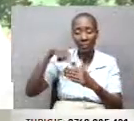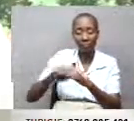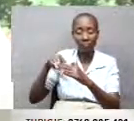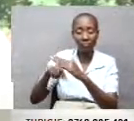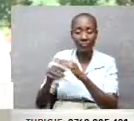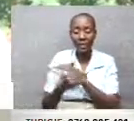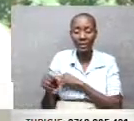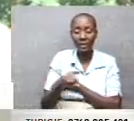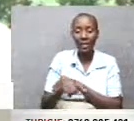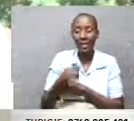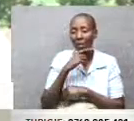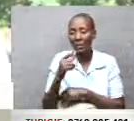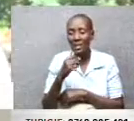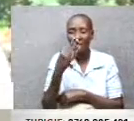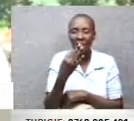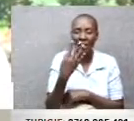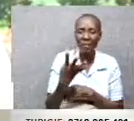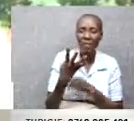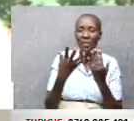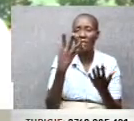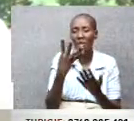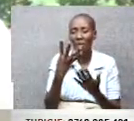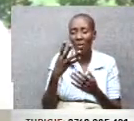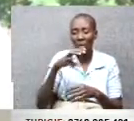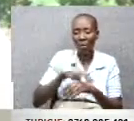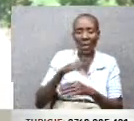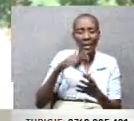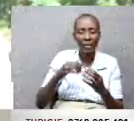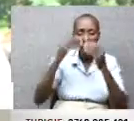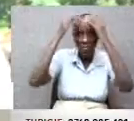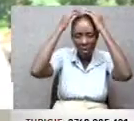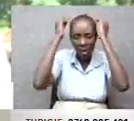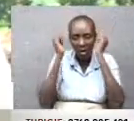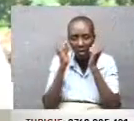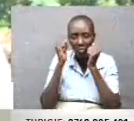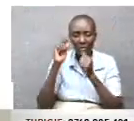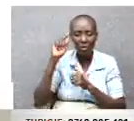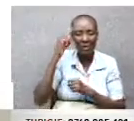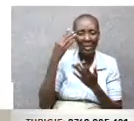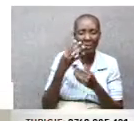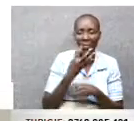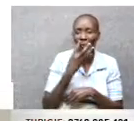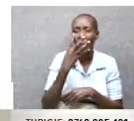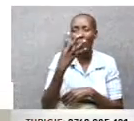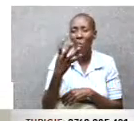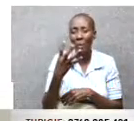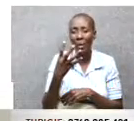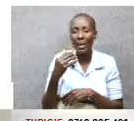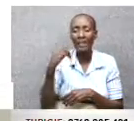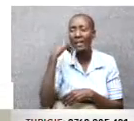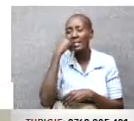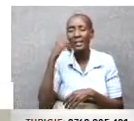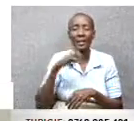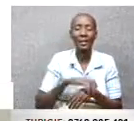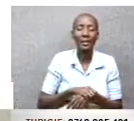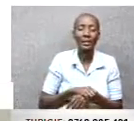miaka 3-4, wanapata condoms, wanafikiri ni balloon. Wanaanza kuchezea kwa mdomo, wanapata magonjwa. Kwa ujumla hata ukitaka